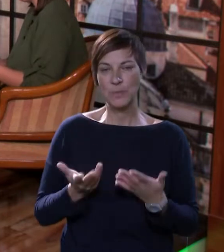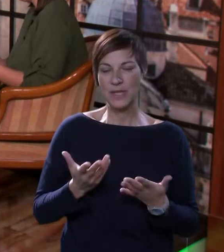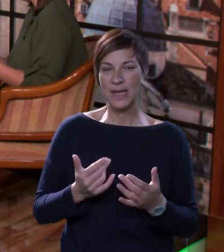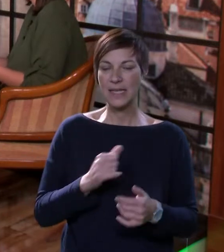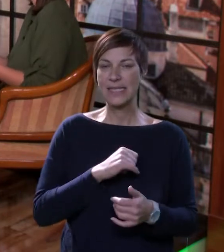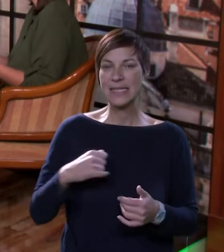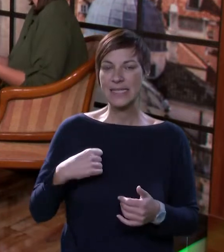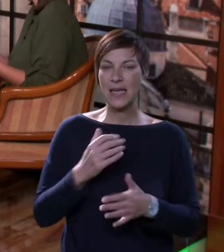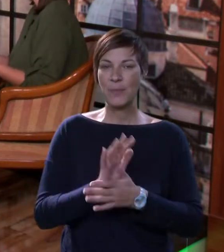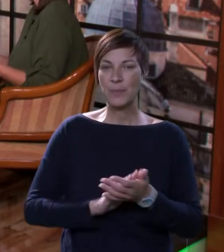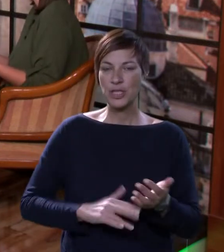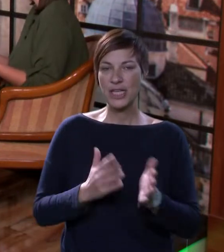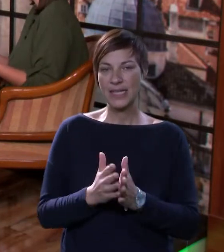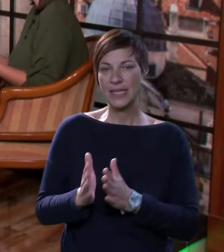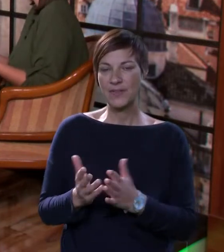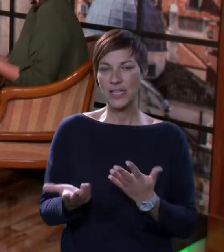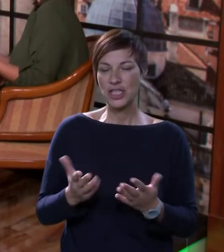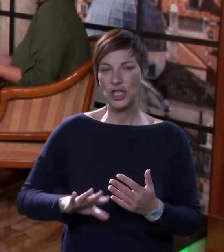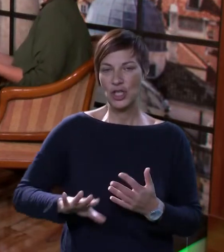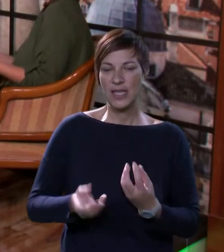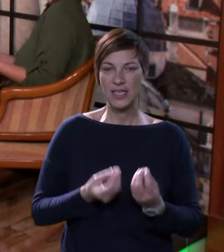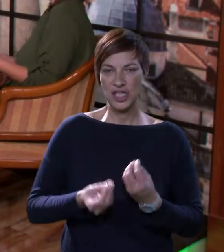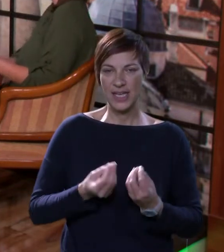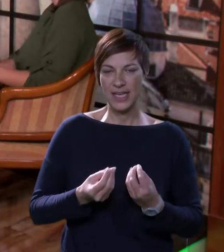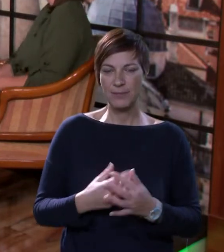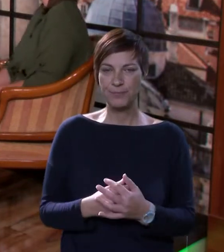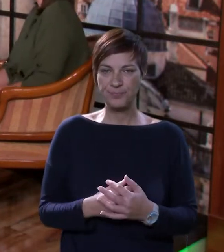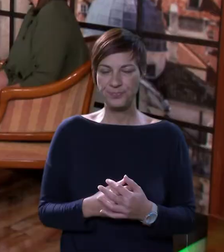nekako za sami početak onda definirati što je to dječja igra?